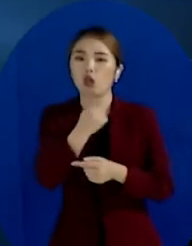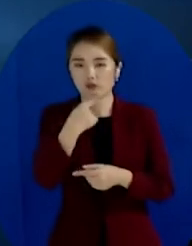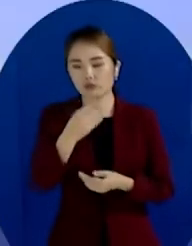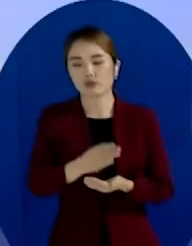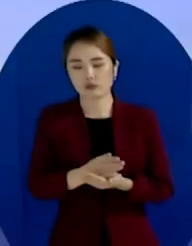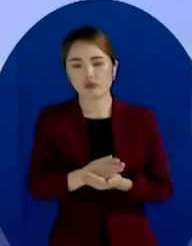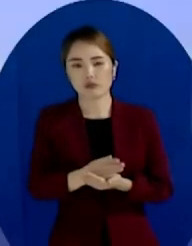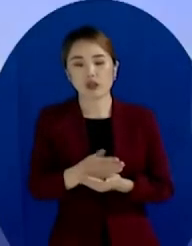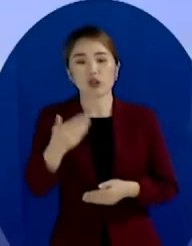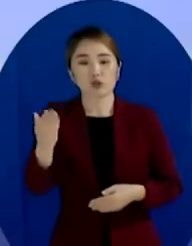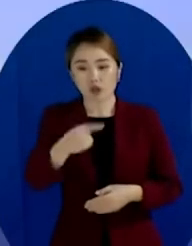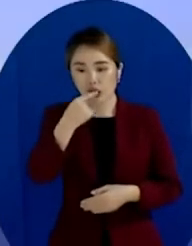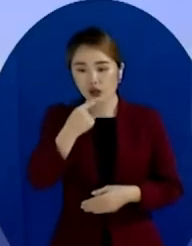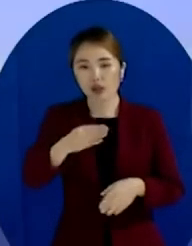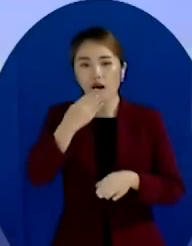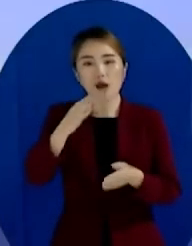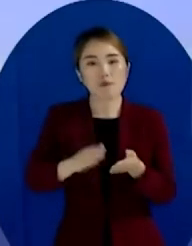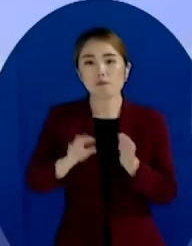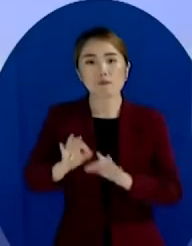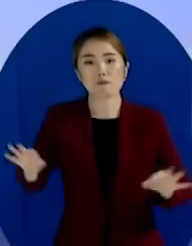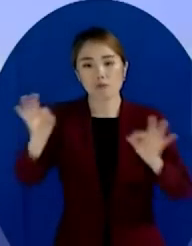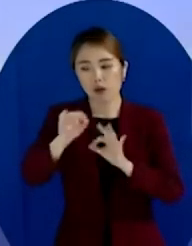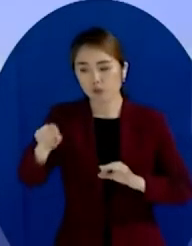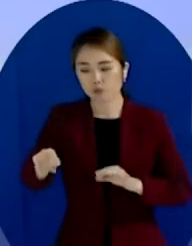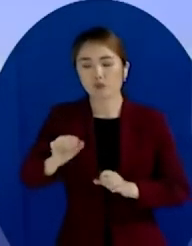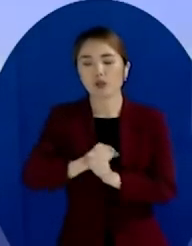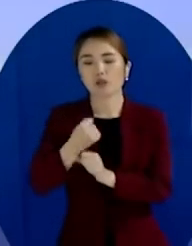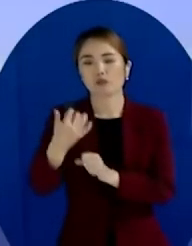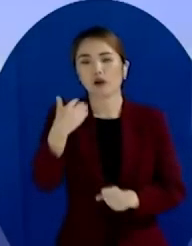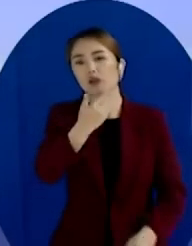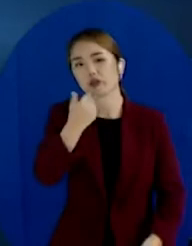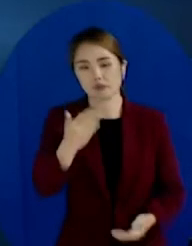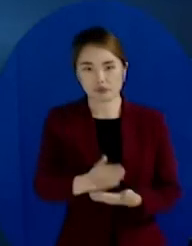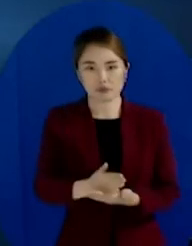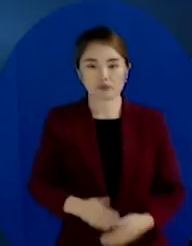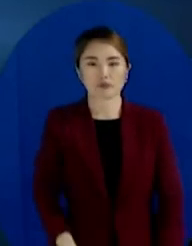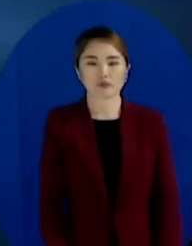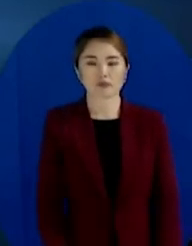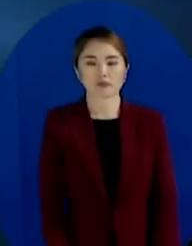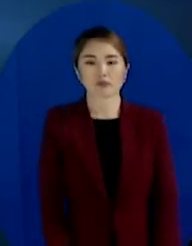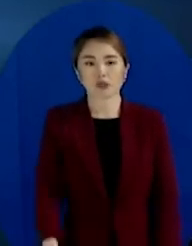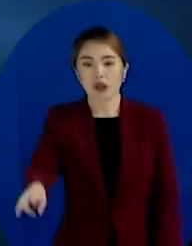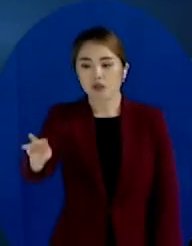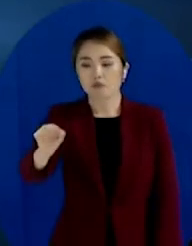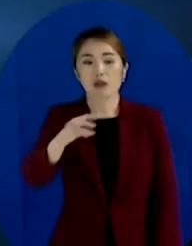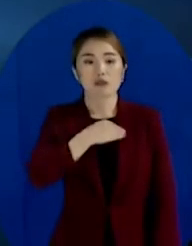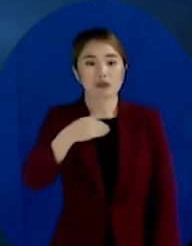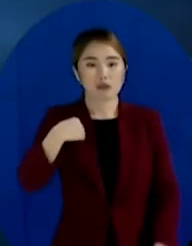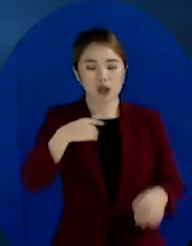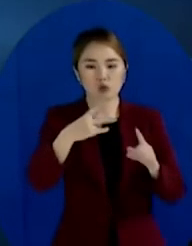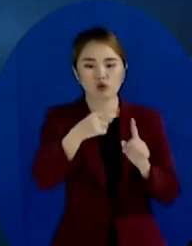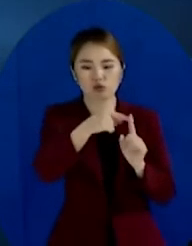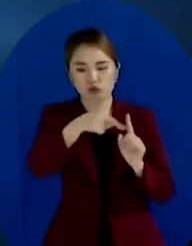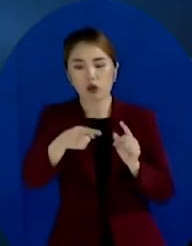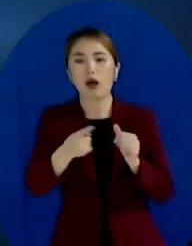томилгоо болж байна. Түүний хэлсэндээ хүрдгүү гэдгийг батлах хамгийн хариуцлагагүй томилгоо мөн болж байна. Монгол Ардын намын дарга Хөрсгүйн ойрын хүн